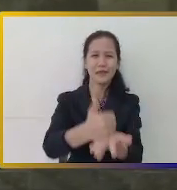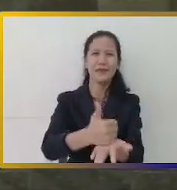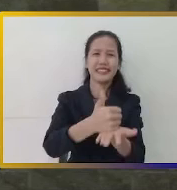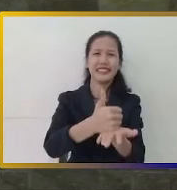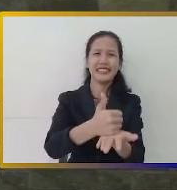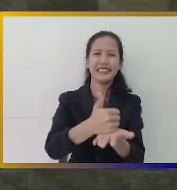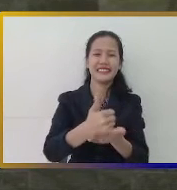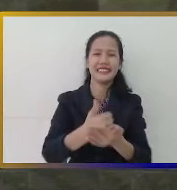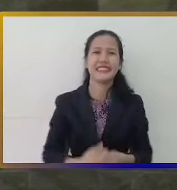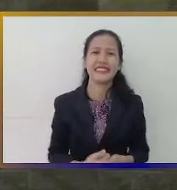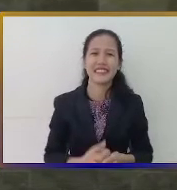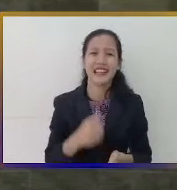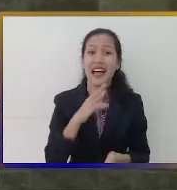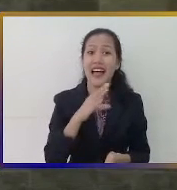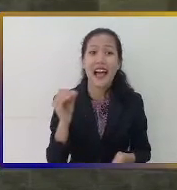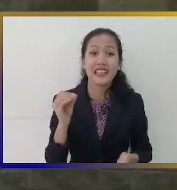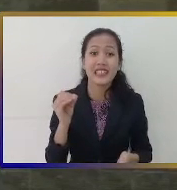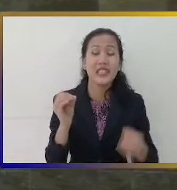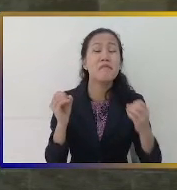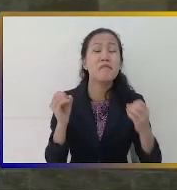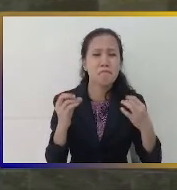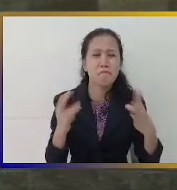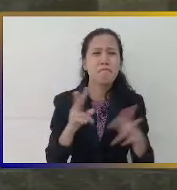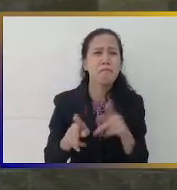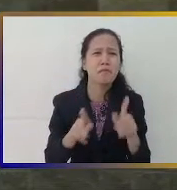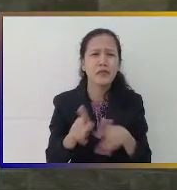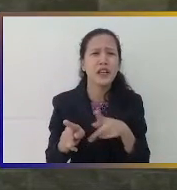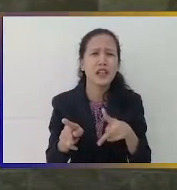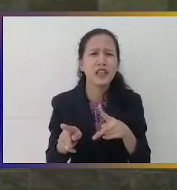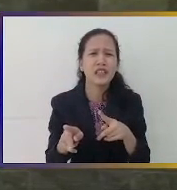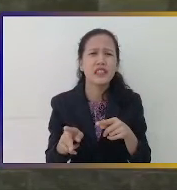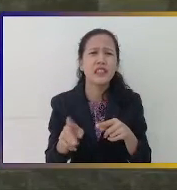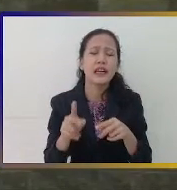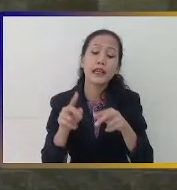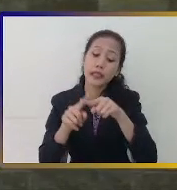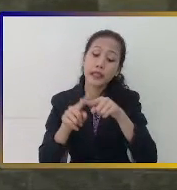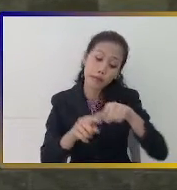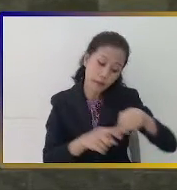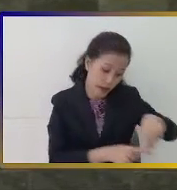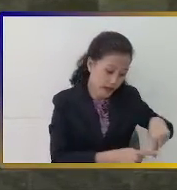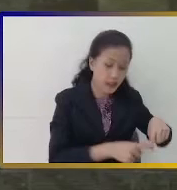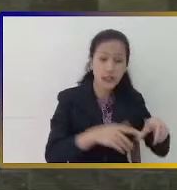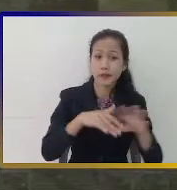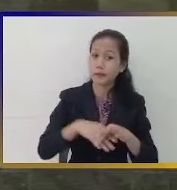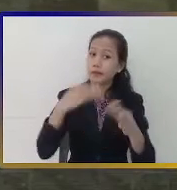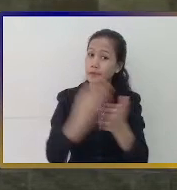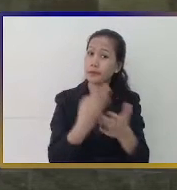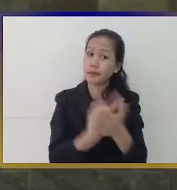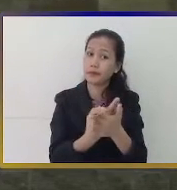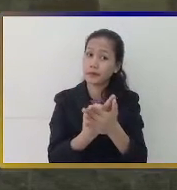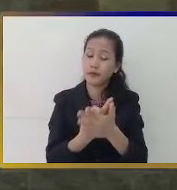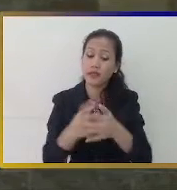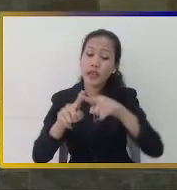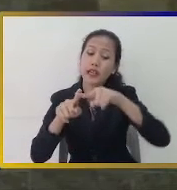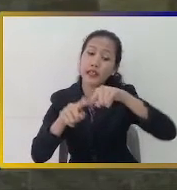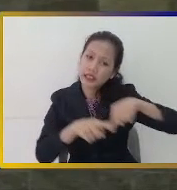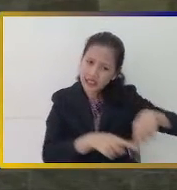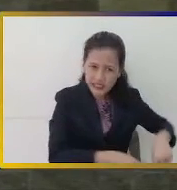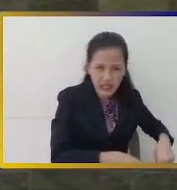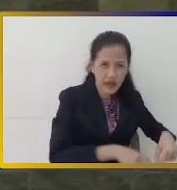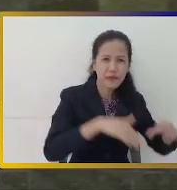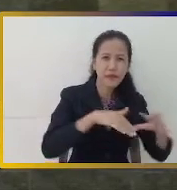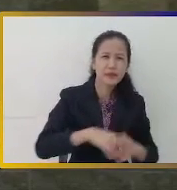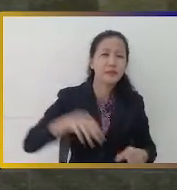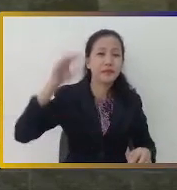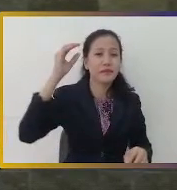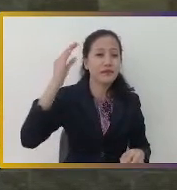Diba? And yet, maraming tao ngayon, nakasandal po sila sa pera po nila. Nakasandal po sila sa kanila pong